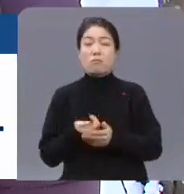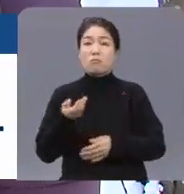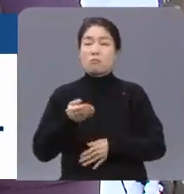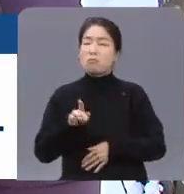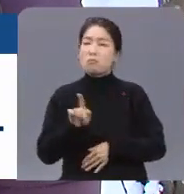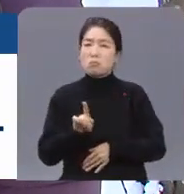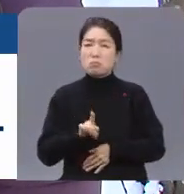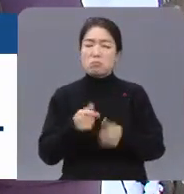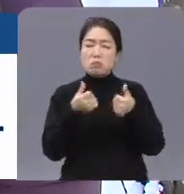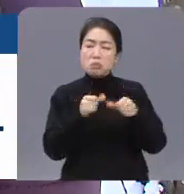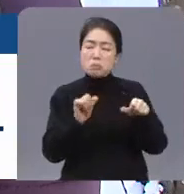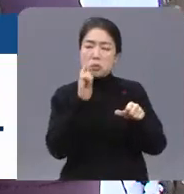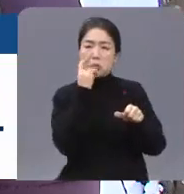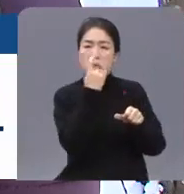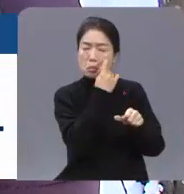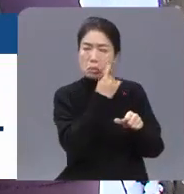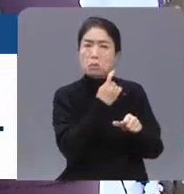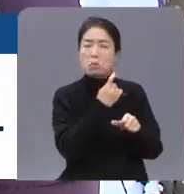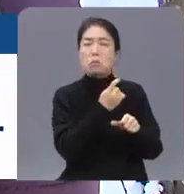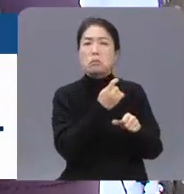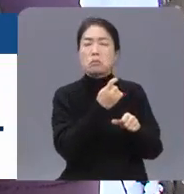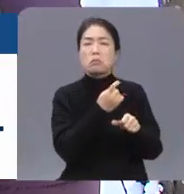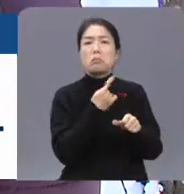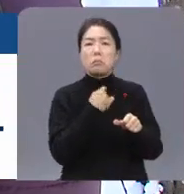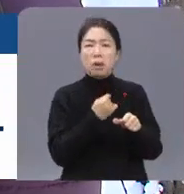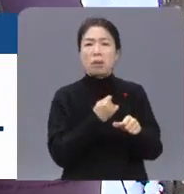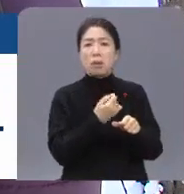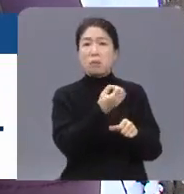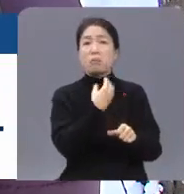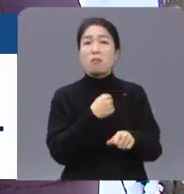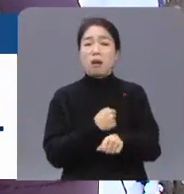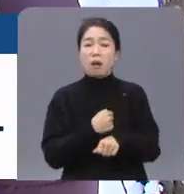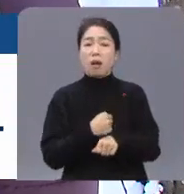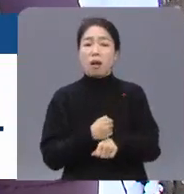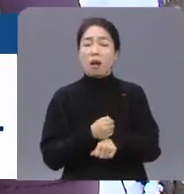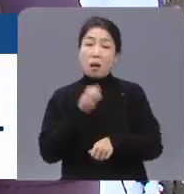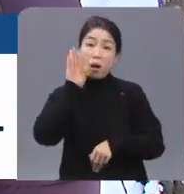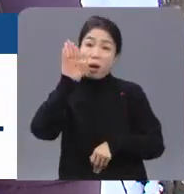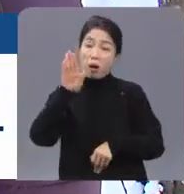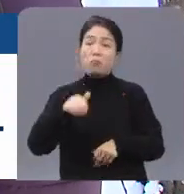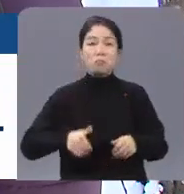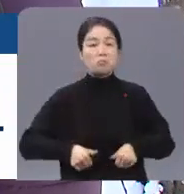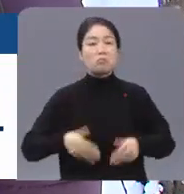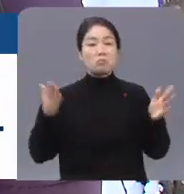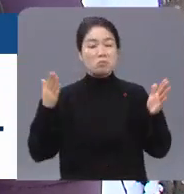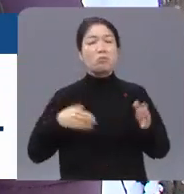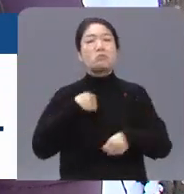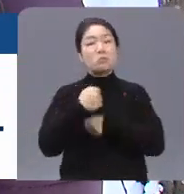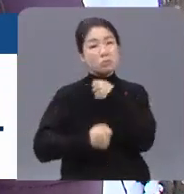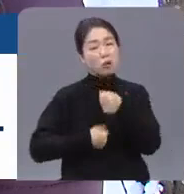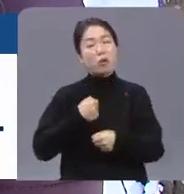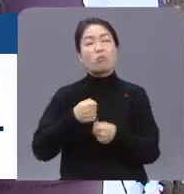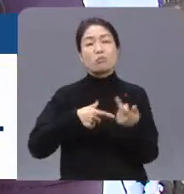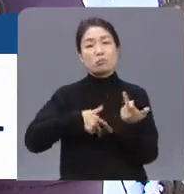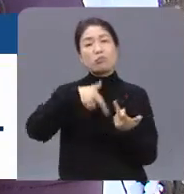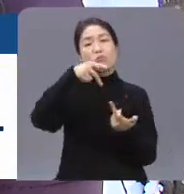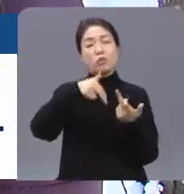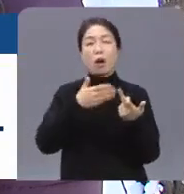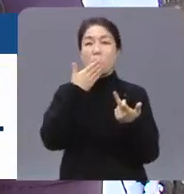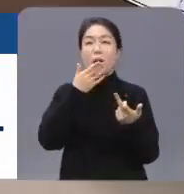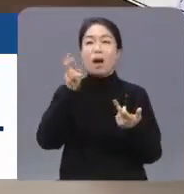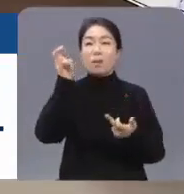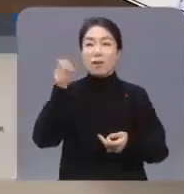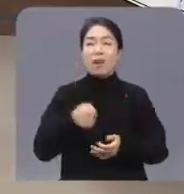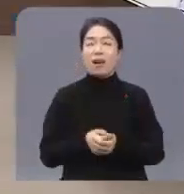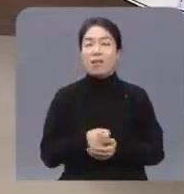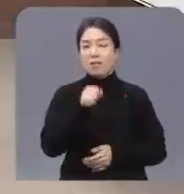근데 이제 뭐 신분증 검사도 하고 그러셨다 하더라구요 그런데 이제 앞으로 그런 거 없이 가게 되면은 되게 좋을 것